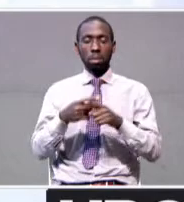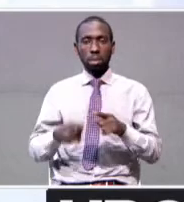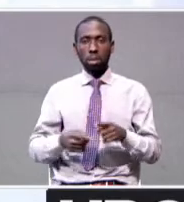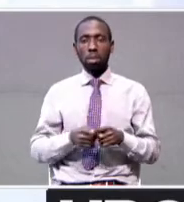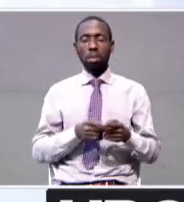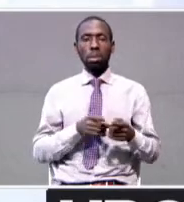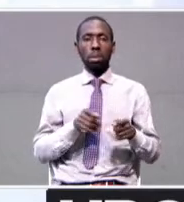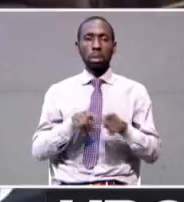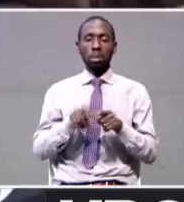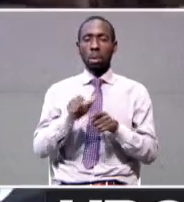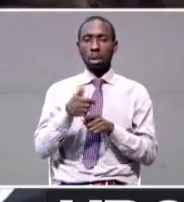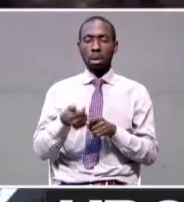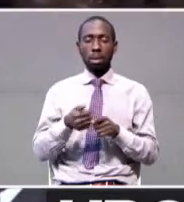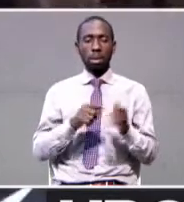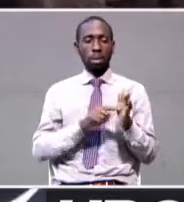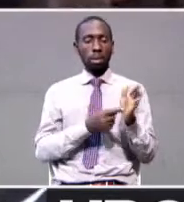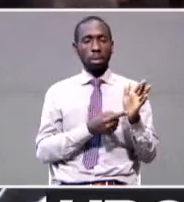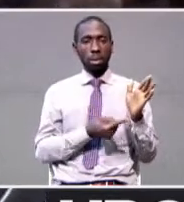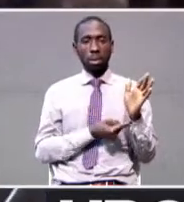n'emirala.